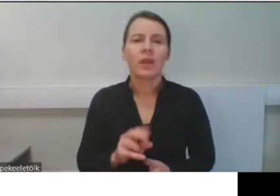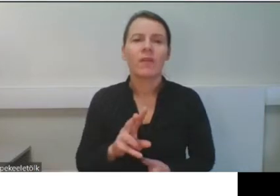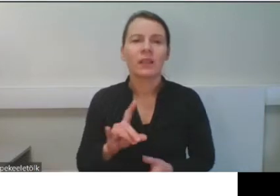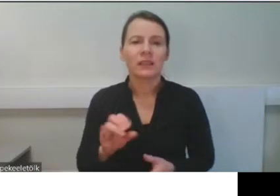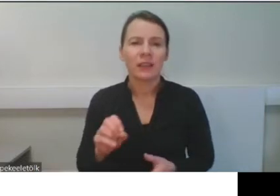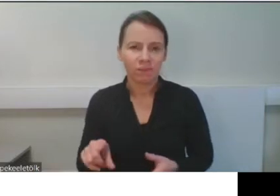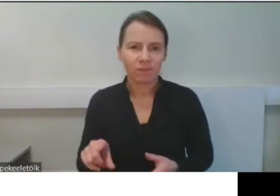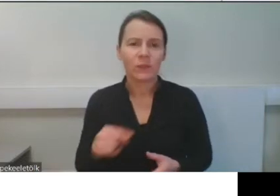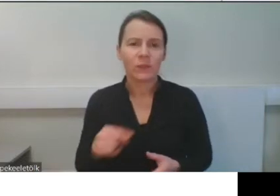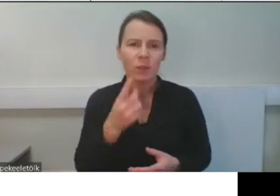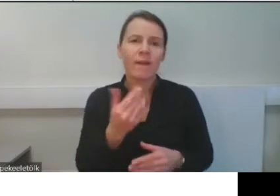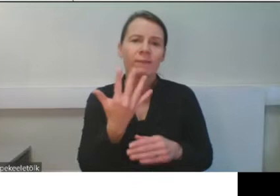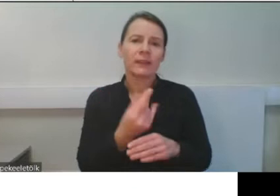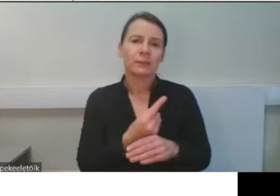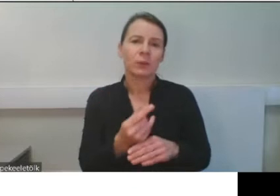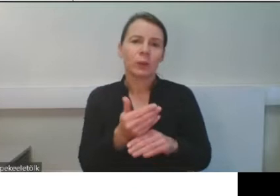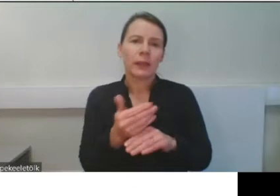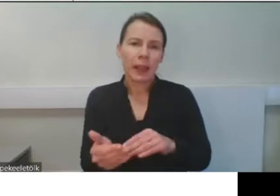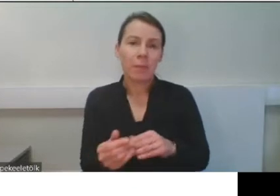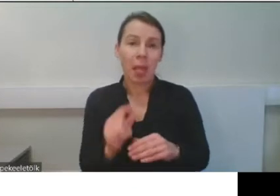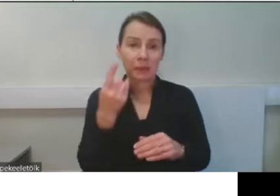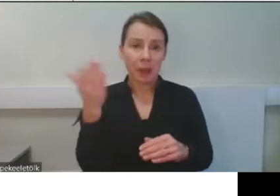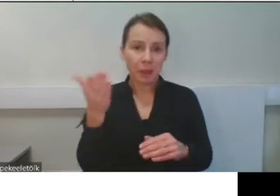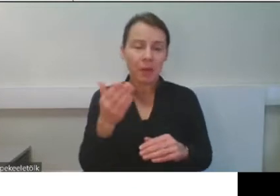elavad vaesuses , nendest 58%.